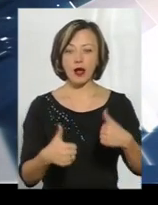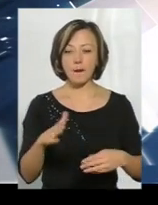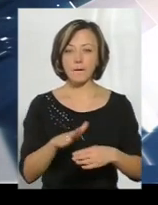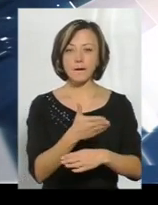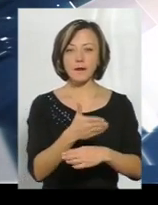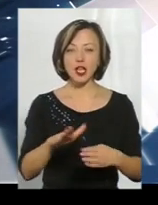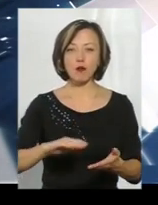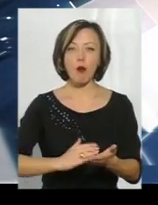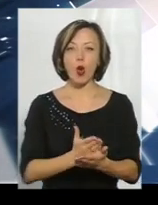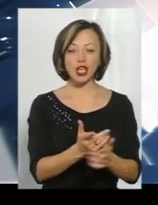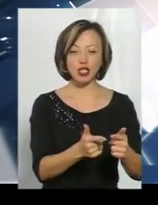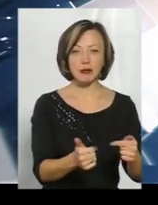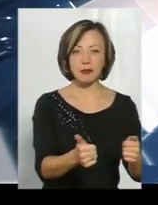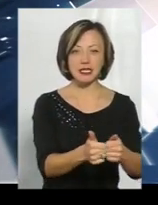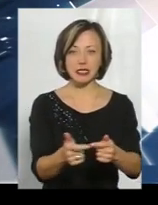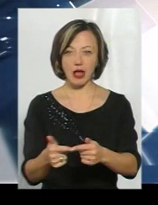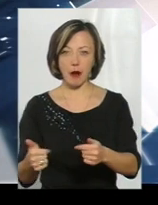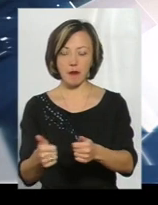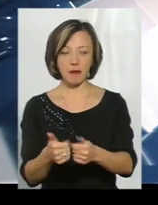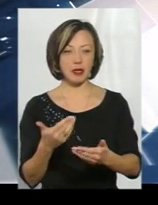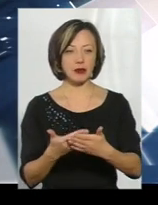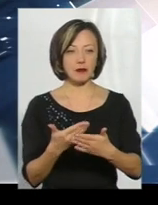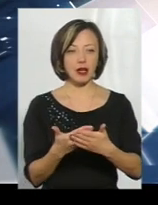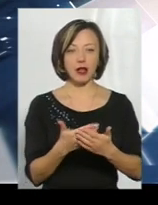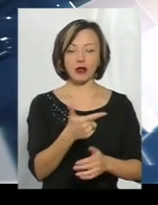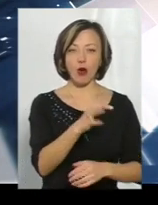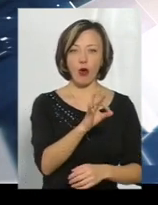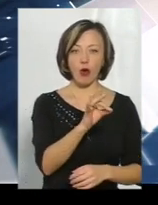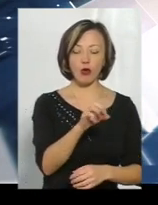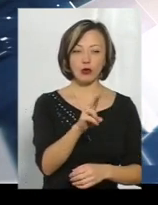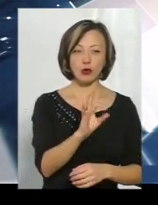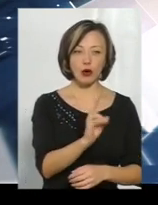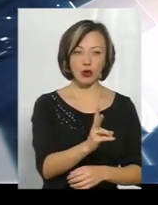силами. Наприклад, якщо взяти в Городку, то там